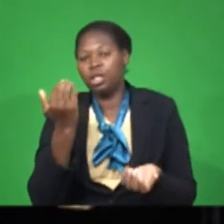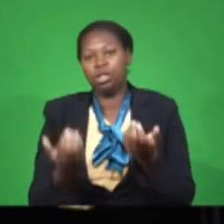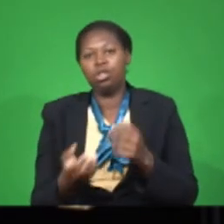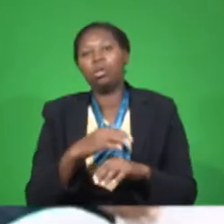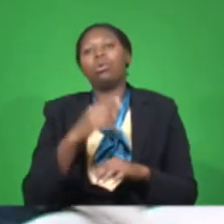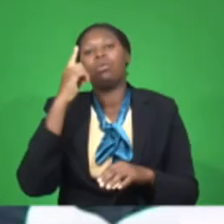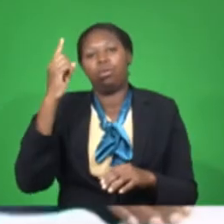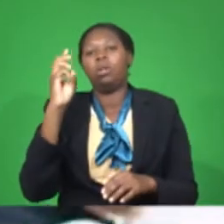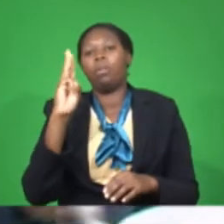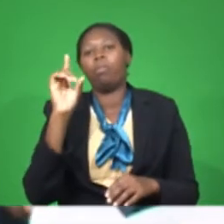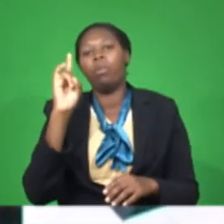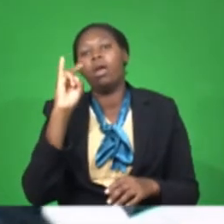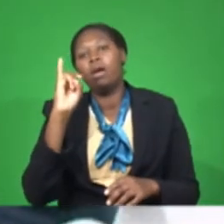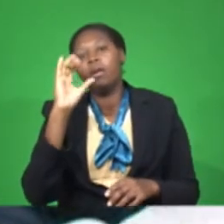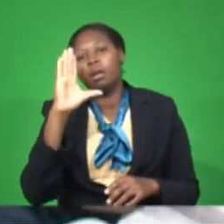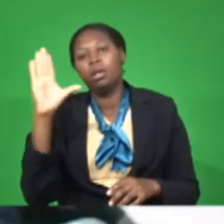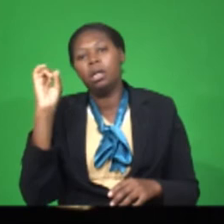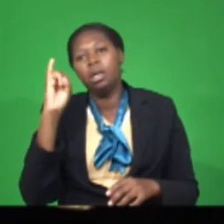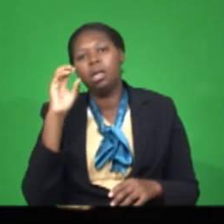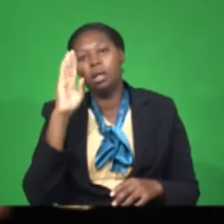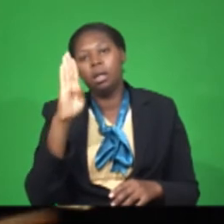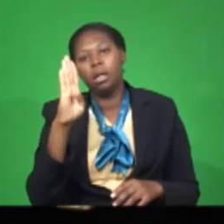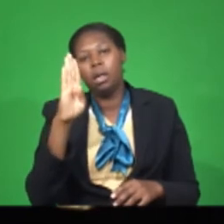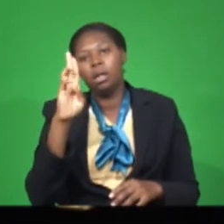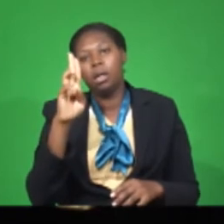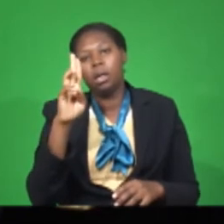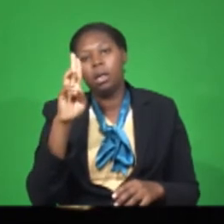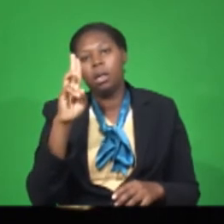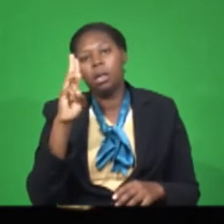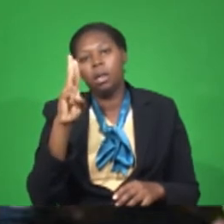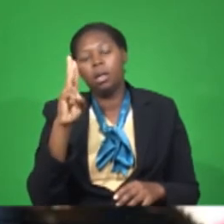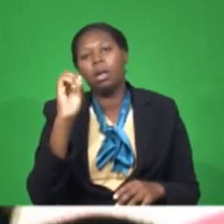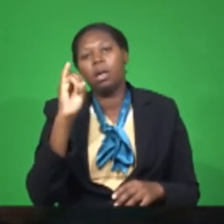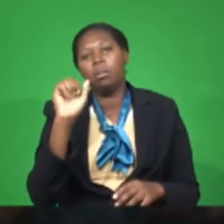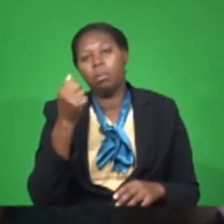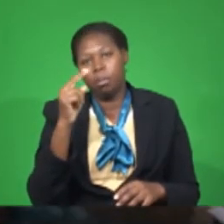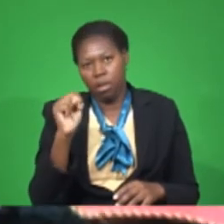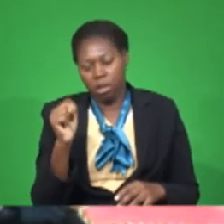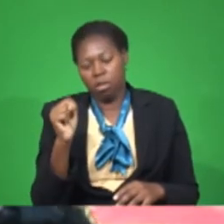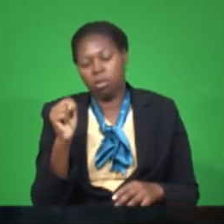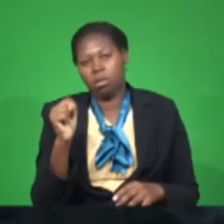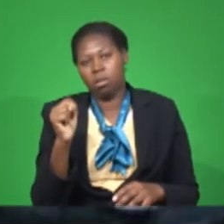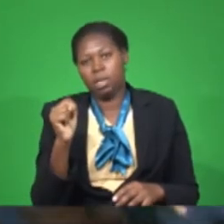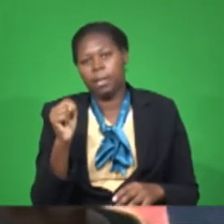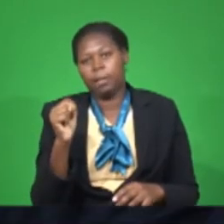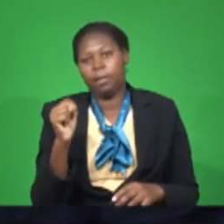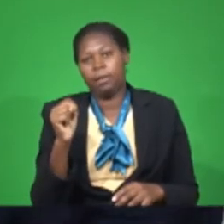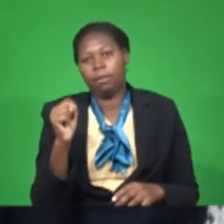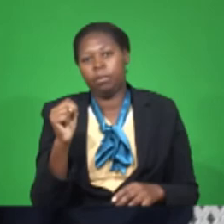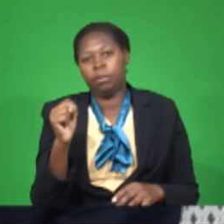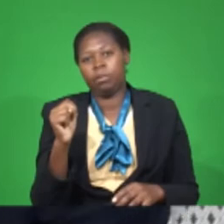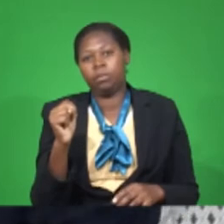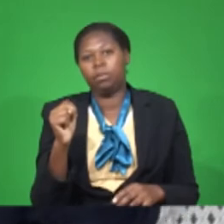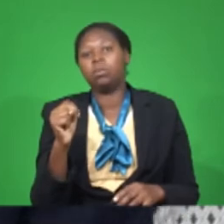kuenda pa14 hazvido kuti munhu musi waatenda atoperfect atokonenzvereka ai inzwa zvinotaurwa